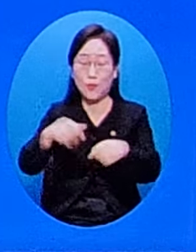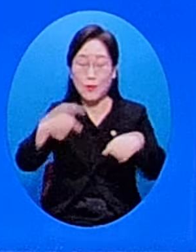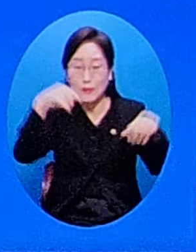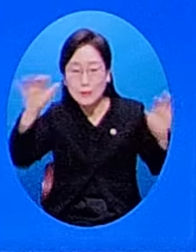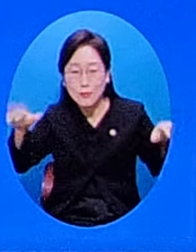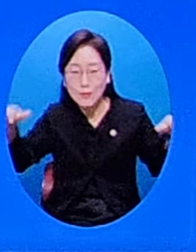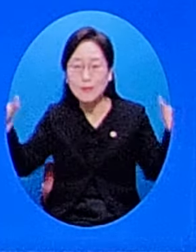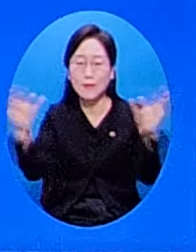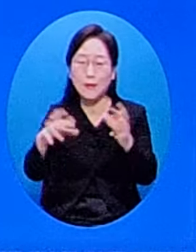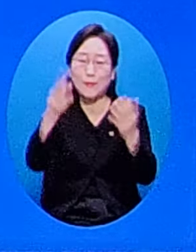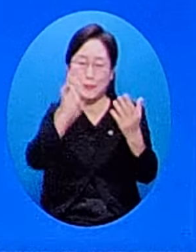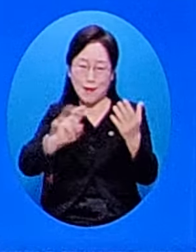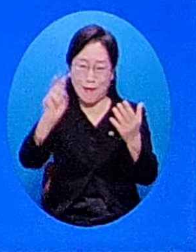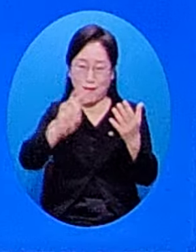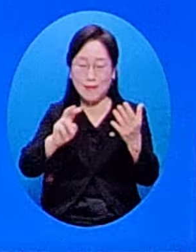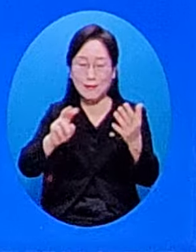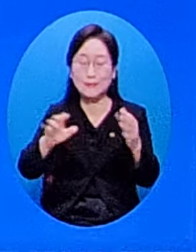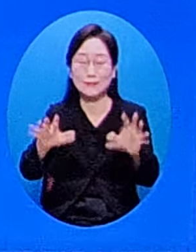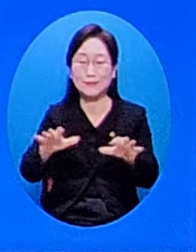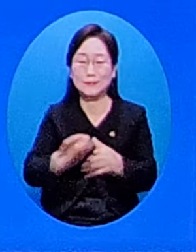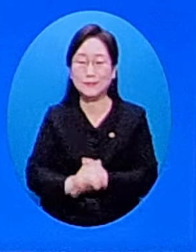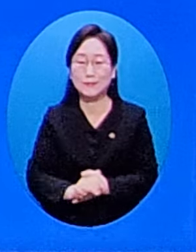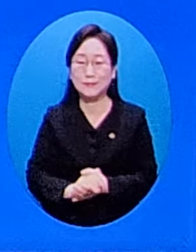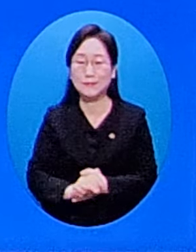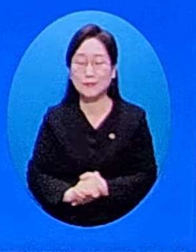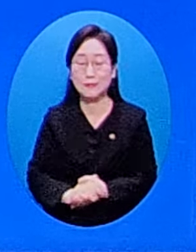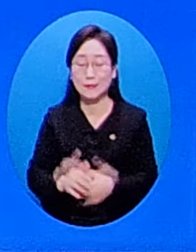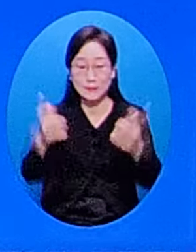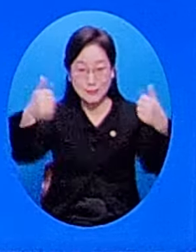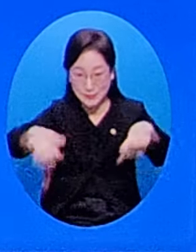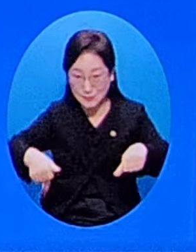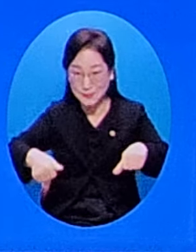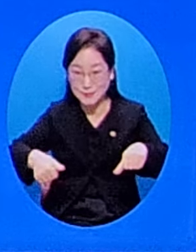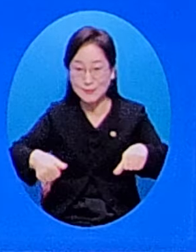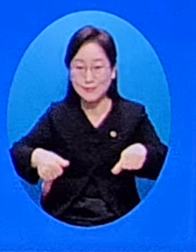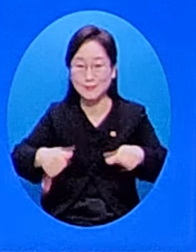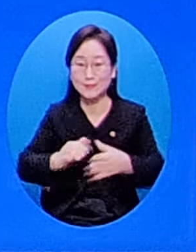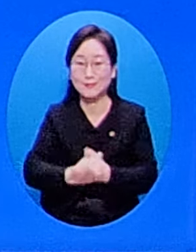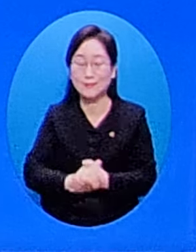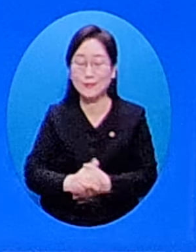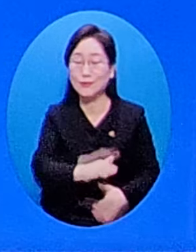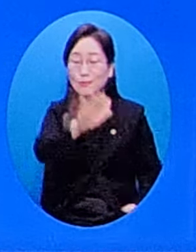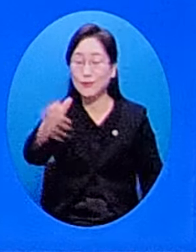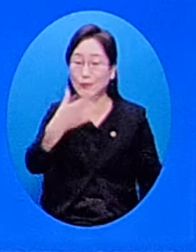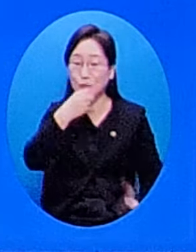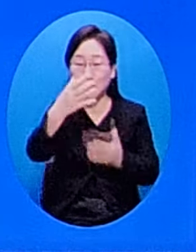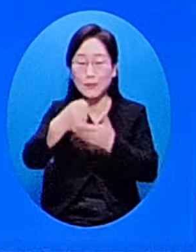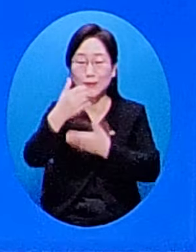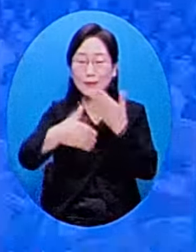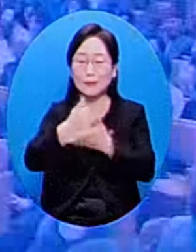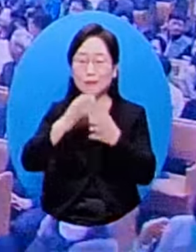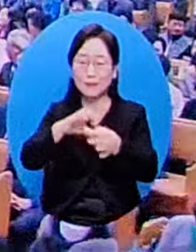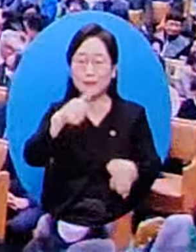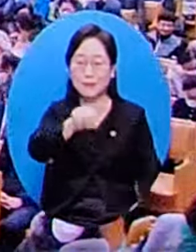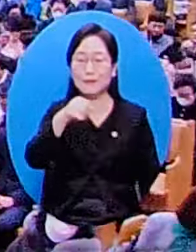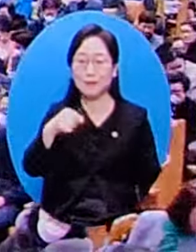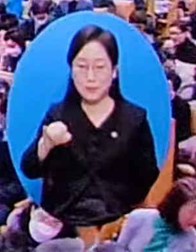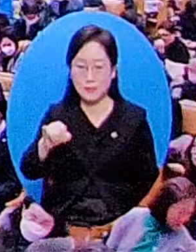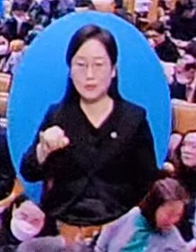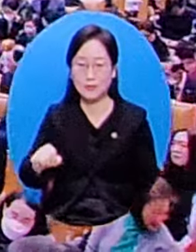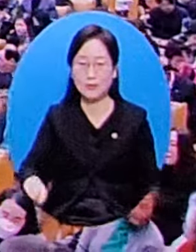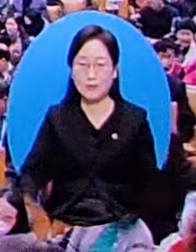들은 찬양입니다. 인사 나누겠습니다. 우리는 복받은 하나님의 자녀들입니다.